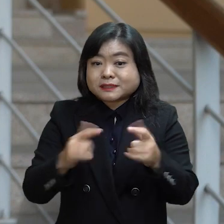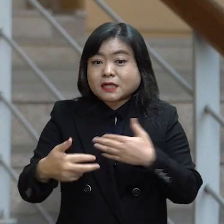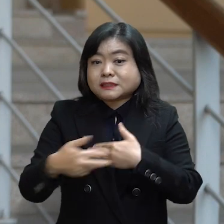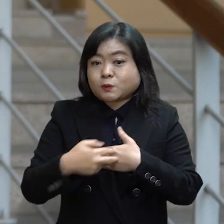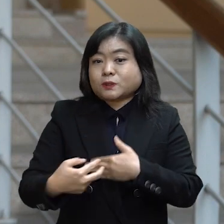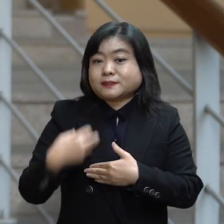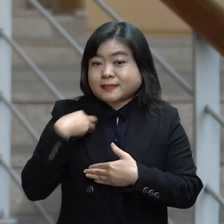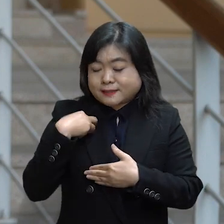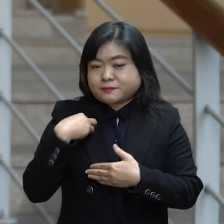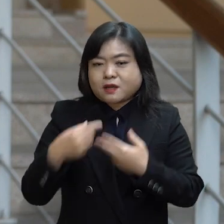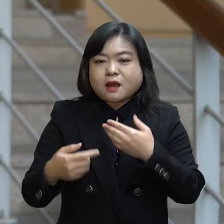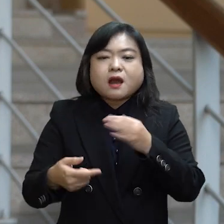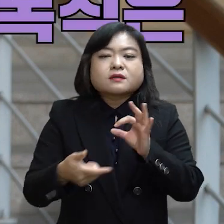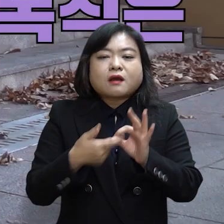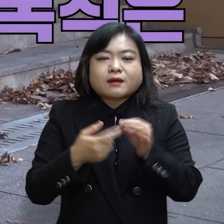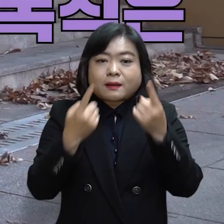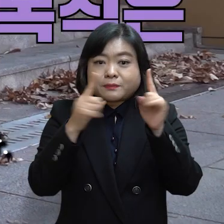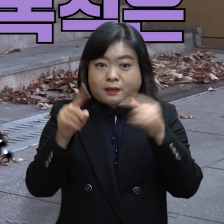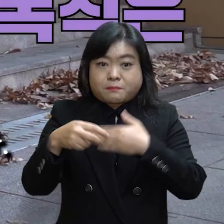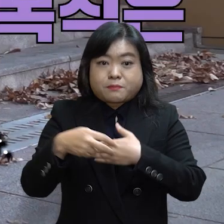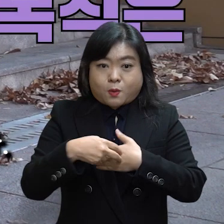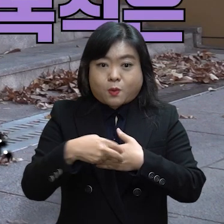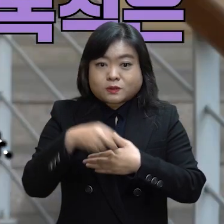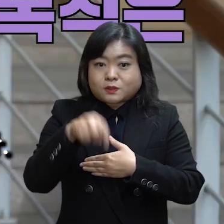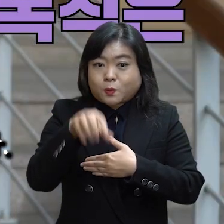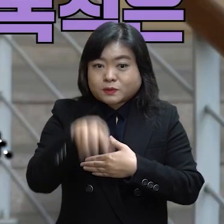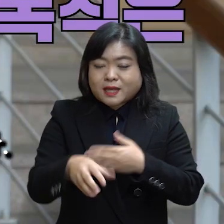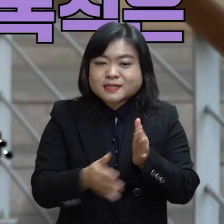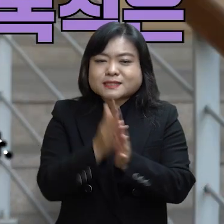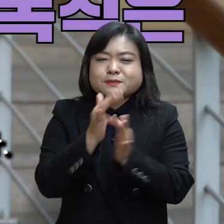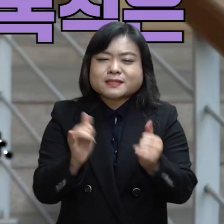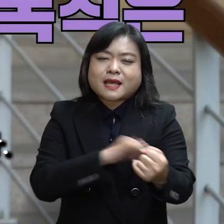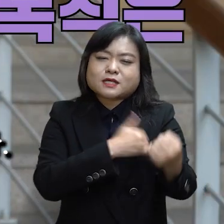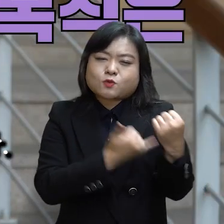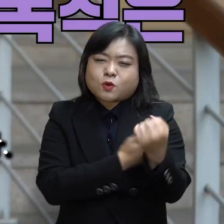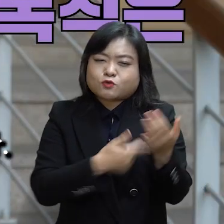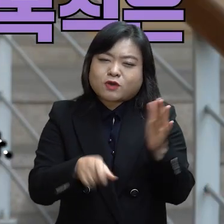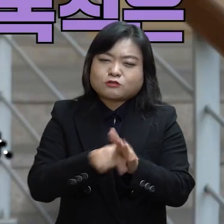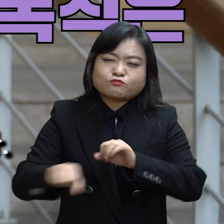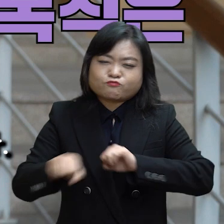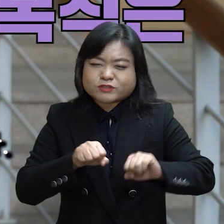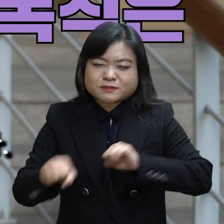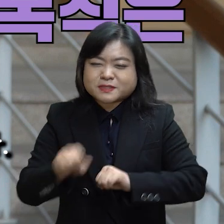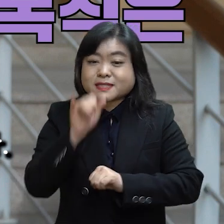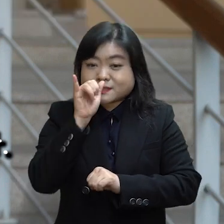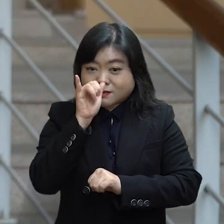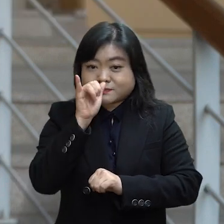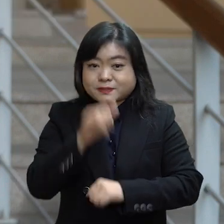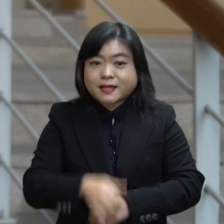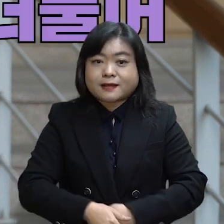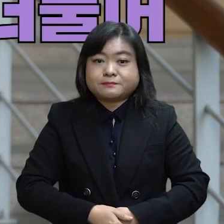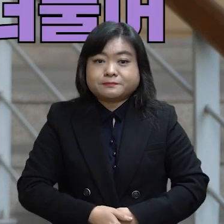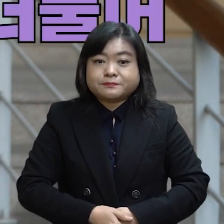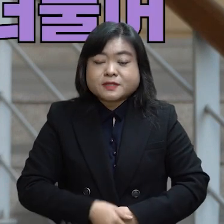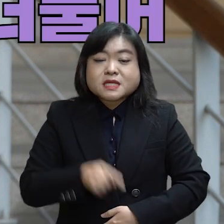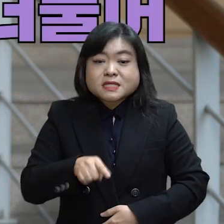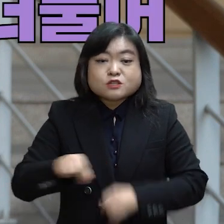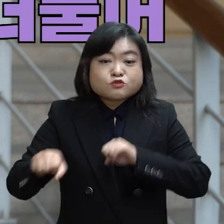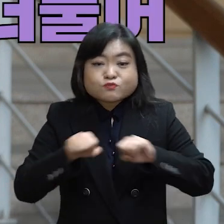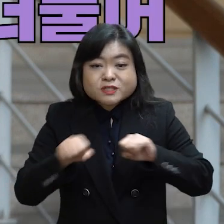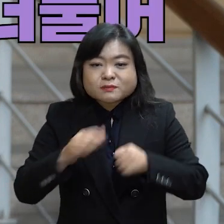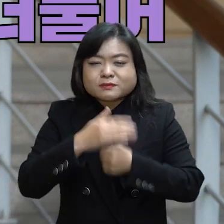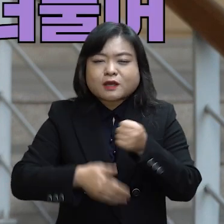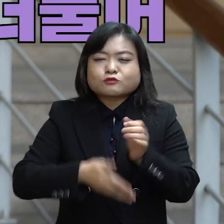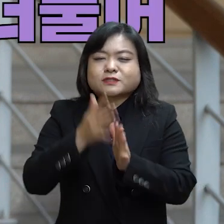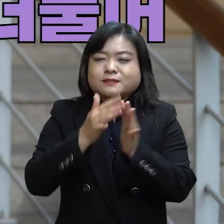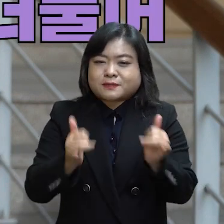의료를 책임지고 있는 영남대병원. 이곳에서도 시민들의 인권을 위한 움직임들이 있었습니다. 이 움직임은